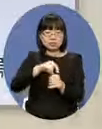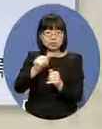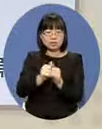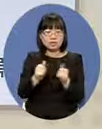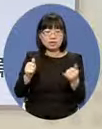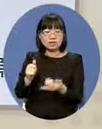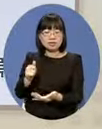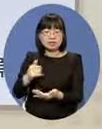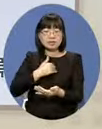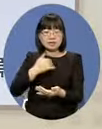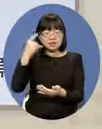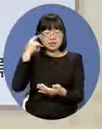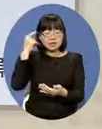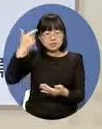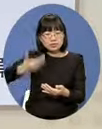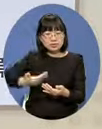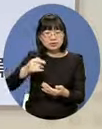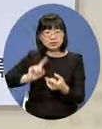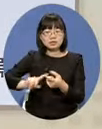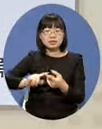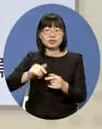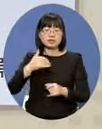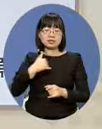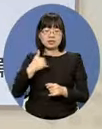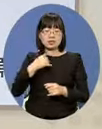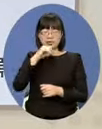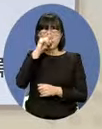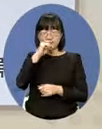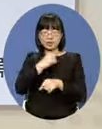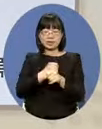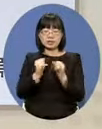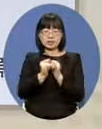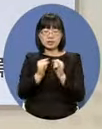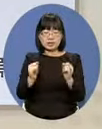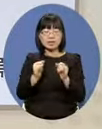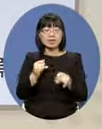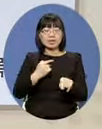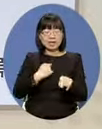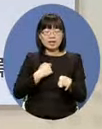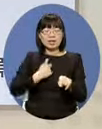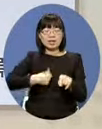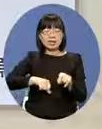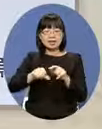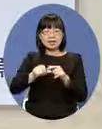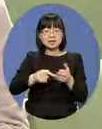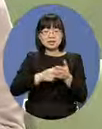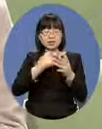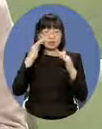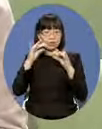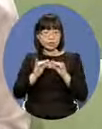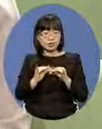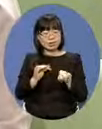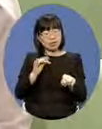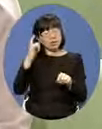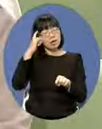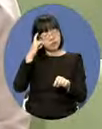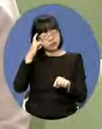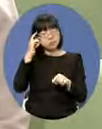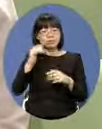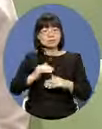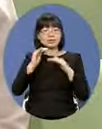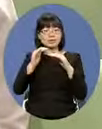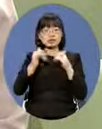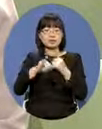사람들에게 내 생각들을 물어보고 그거에 내가 굉장히 좋아하는 사람이 나는 아들 의견에 동의해. 그런가? 이런 과정도